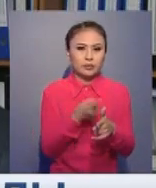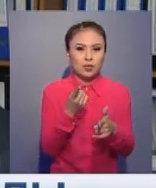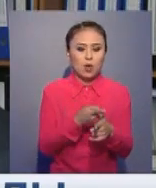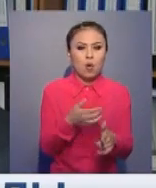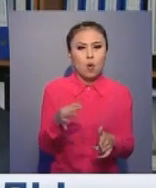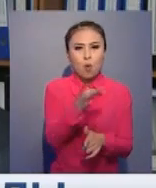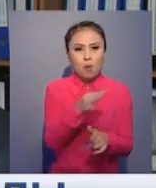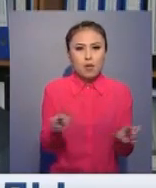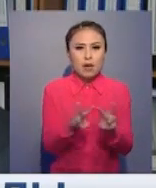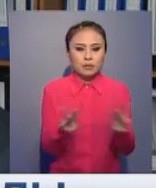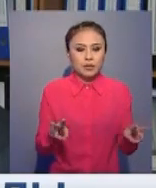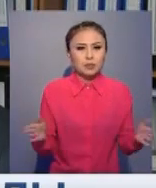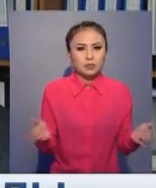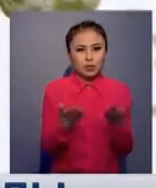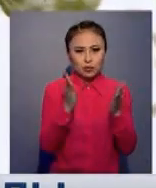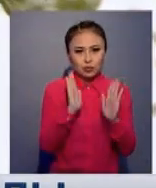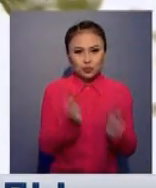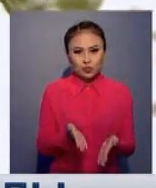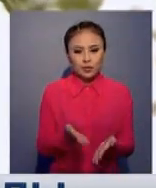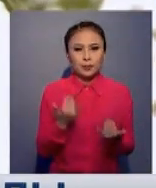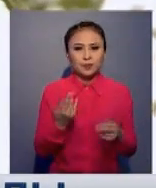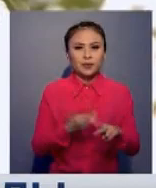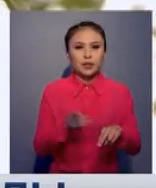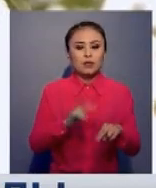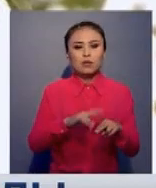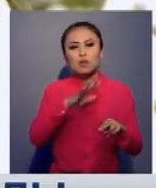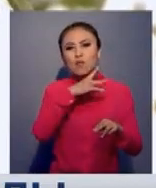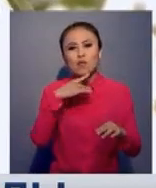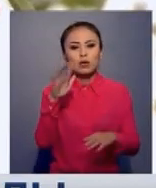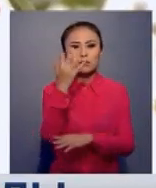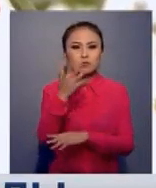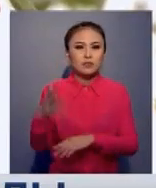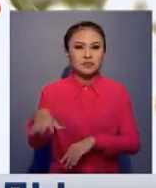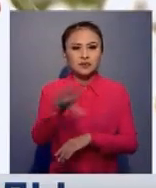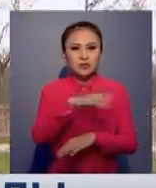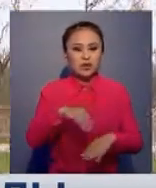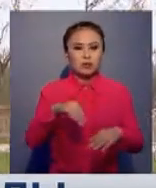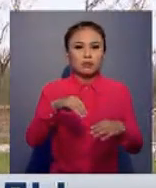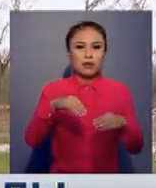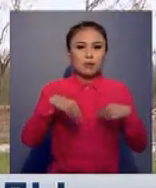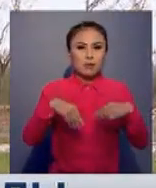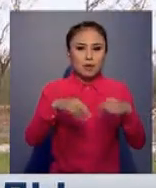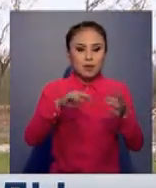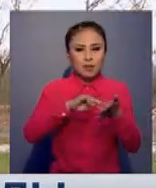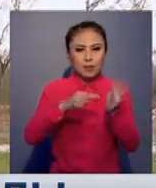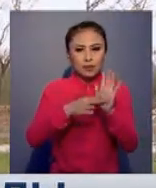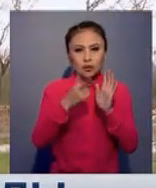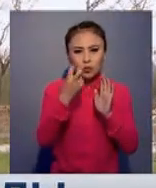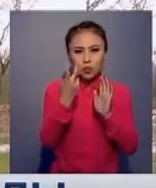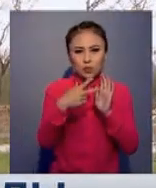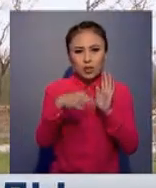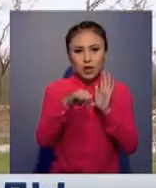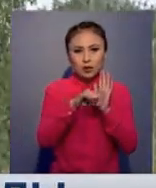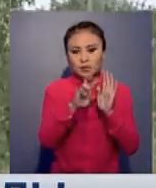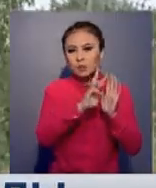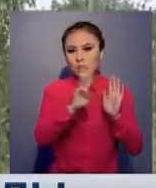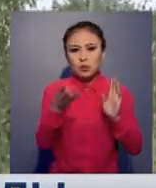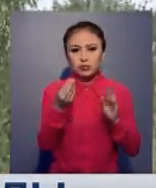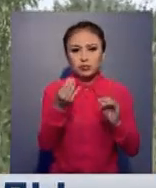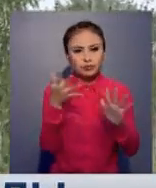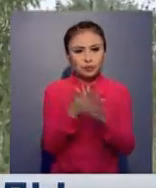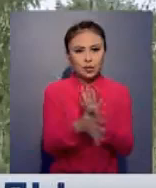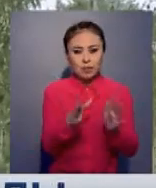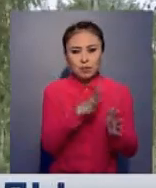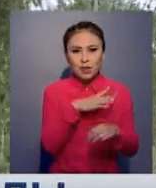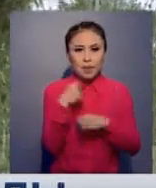әкімдік бұны қолдайды деп отырмыз. Бір жылға шақталған орман тұқымбағы жобасын жүзеге асыруға 236 миллион теңге бөлінген.